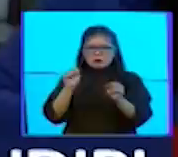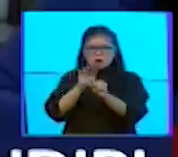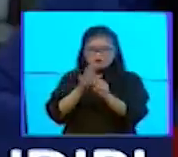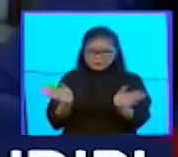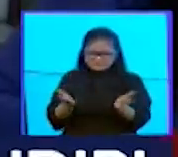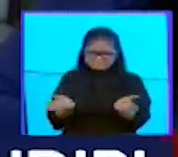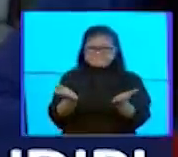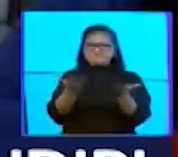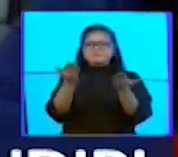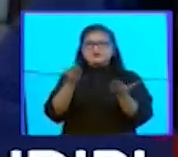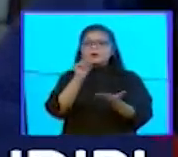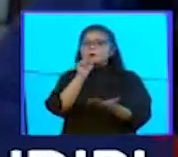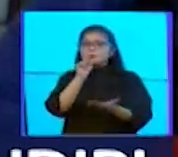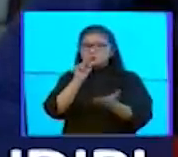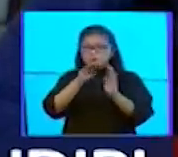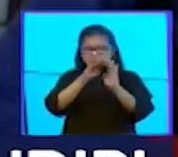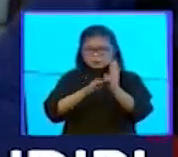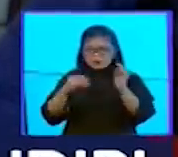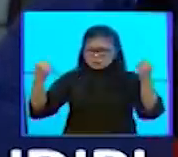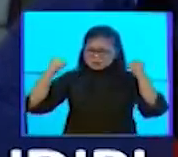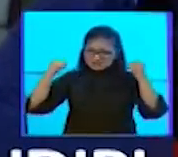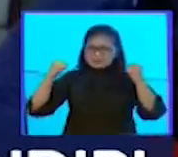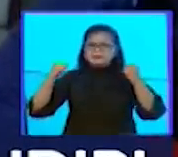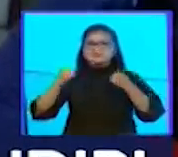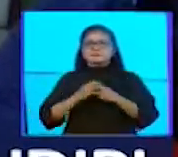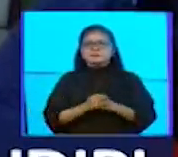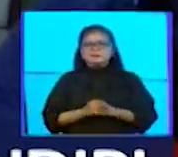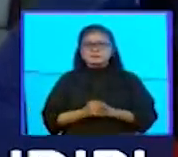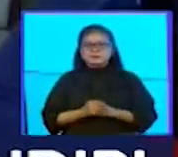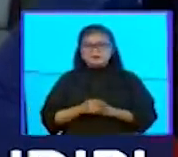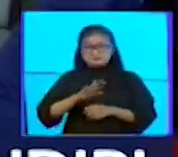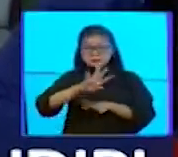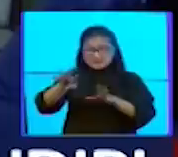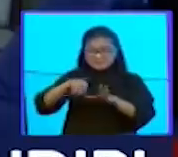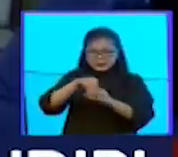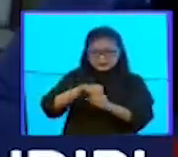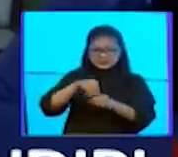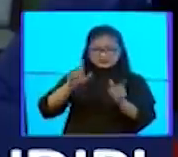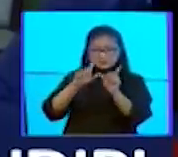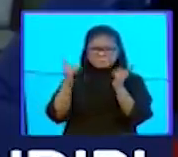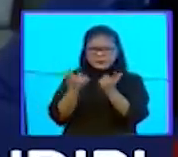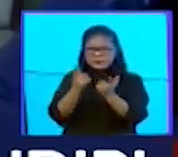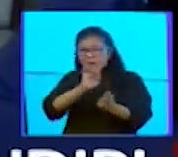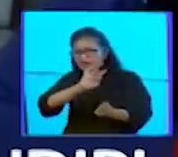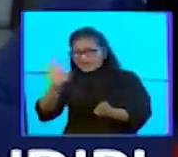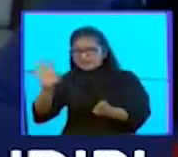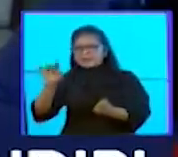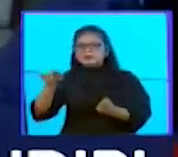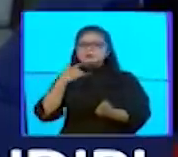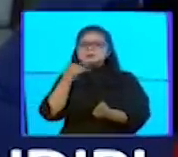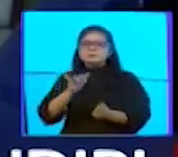protokol COVID-19 ini. Salah satunya melibatkan unsur-unsur terkait, yaitu dari pengurus RW